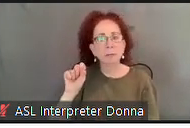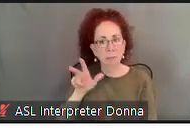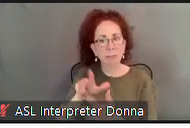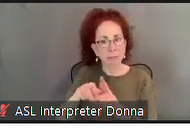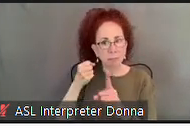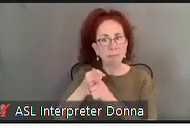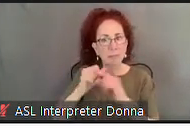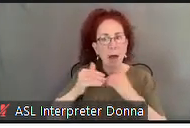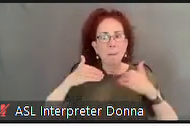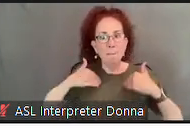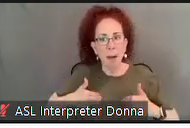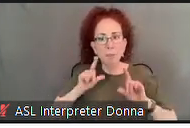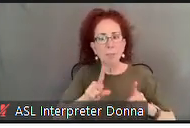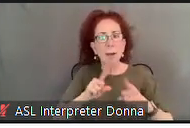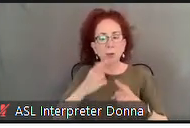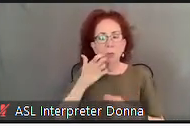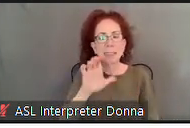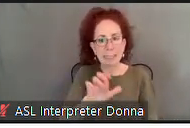康。